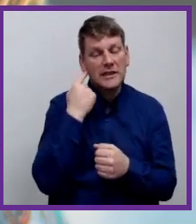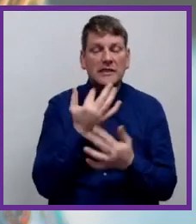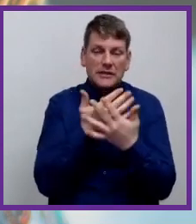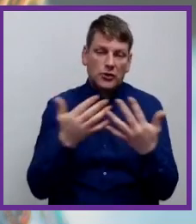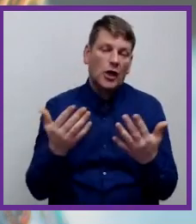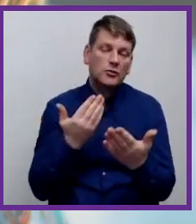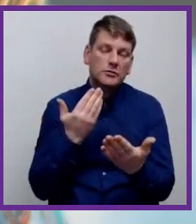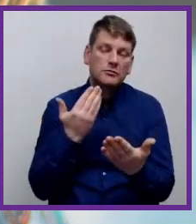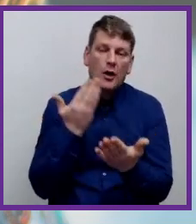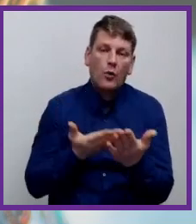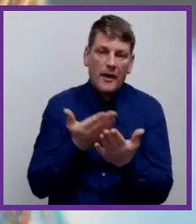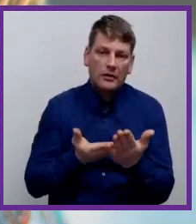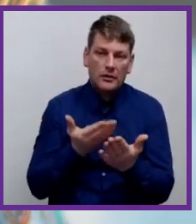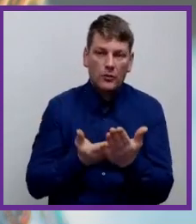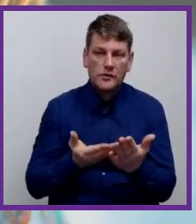Paldies!